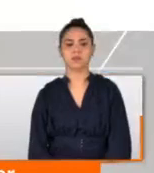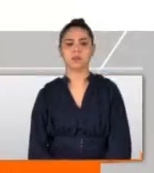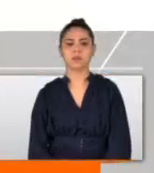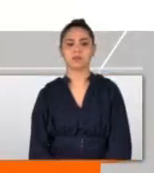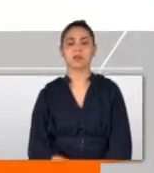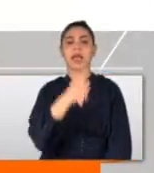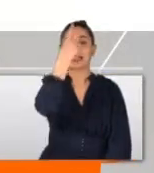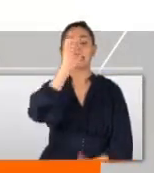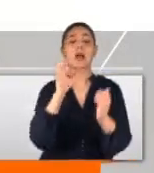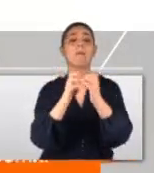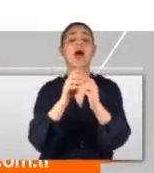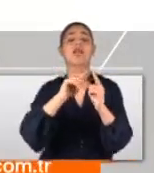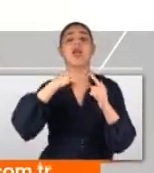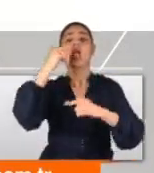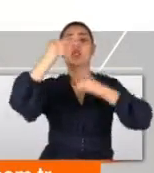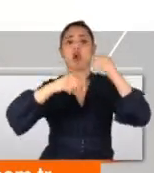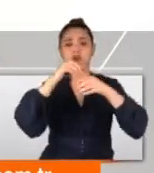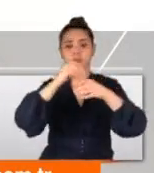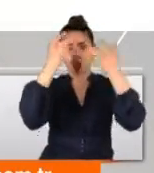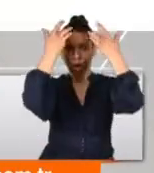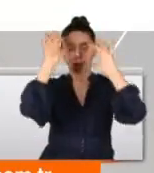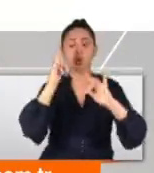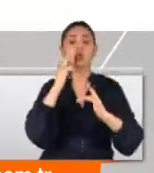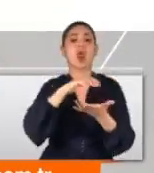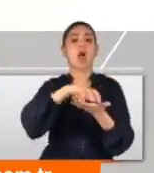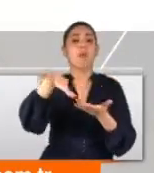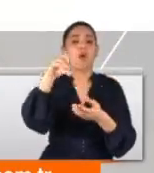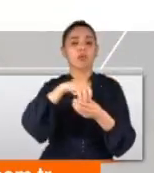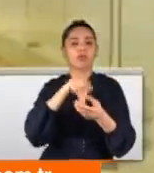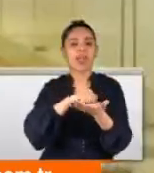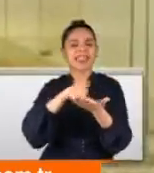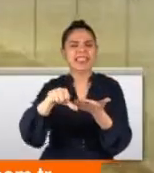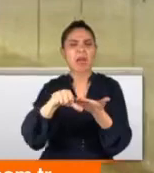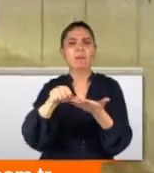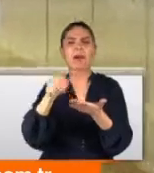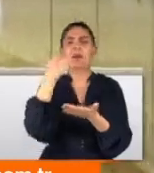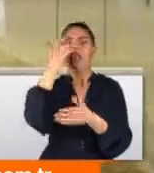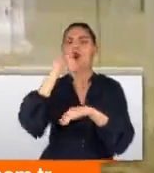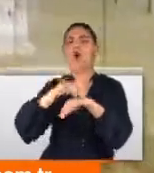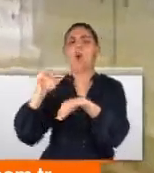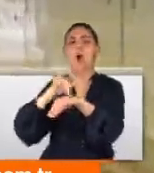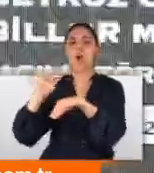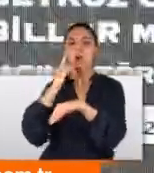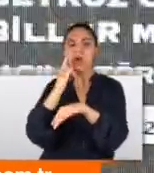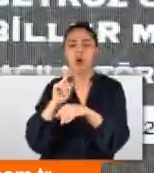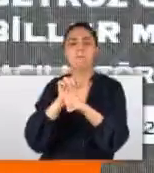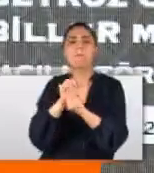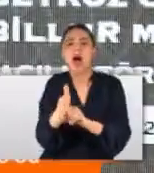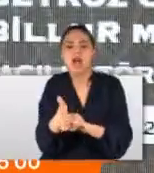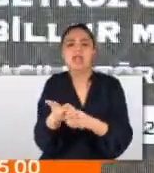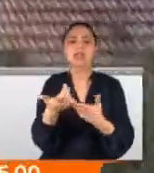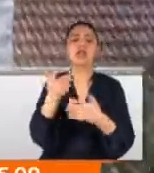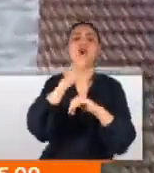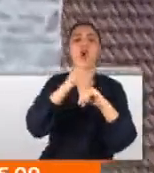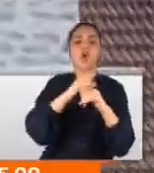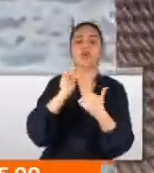Tek parti döneminde kültürel alanda tamamen taklitçi, tamamen baskıcı, ülkenin ve